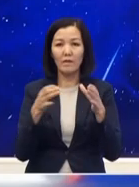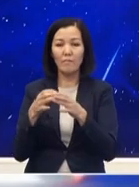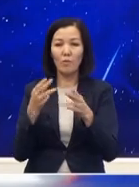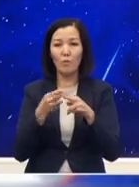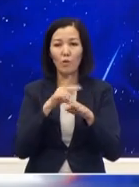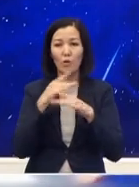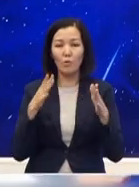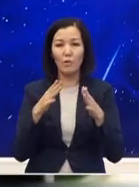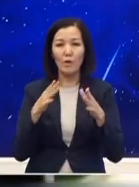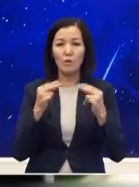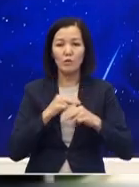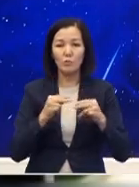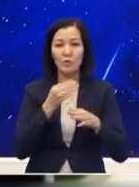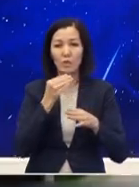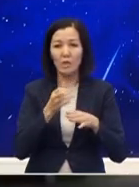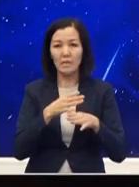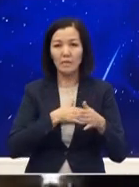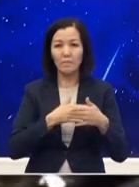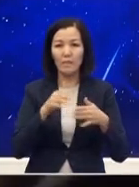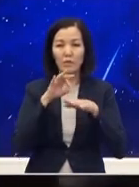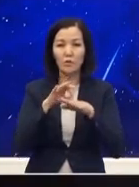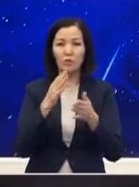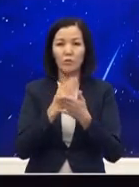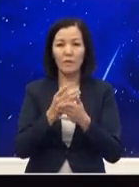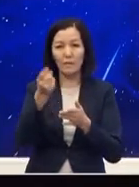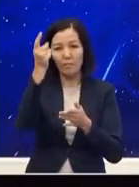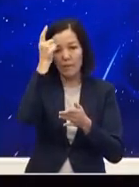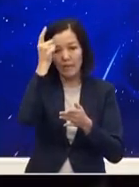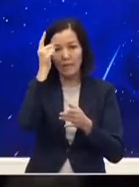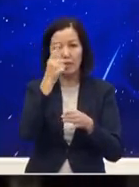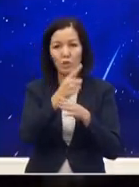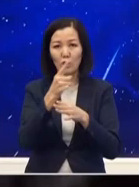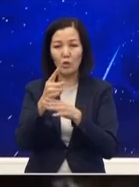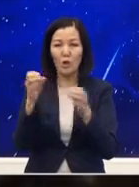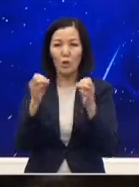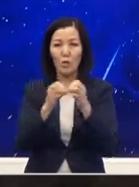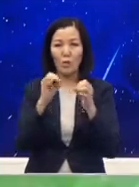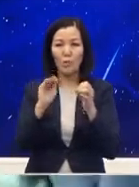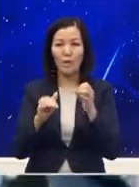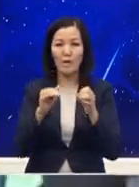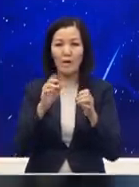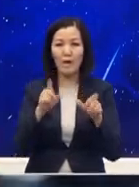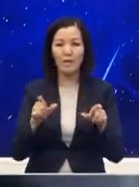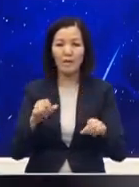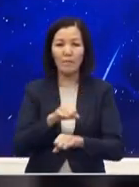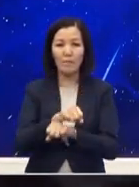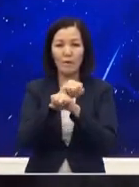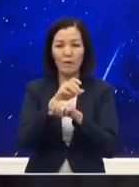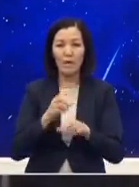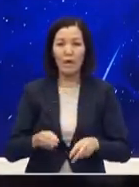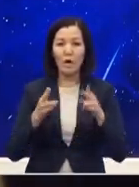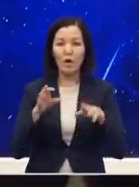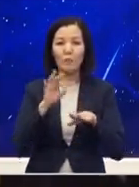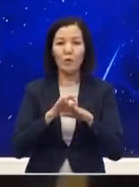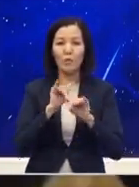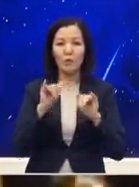байланысты олардың жұмысы қызу жүріп жатыр. Берлинде шектеу шараларына қарсы 10 мыңға жуық адам алаңға жиналды. Өйткені қауіпті індеттің